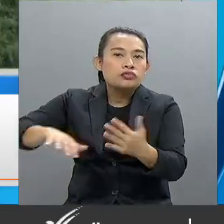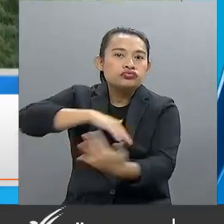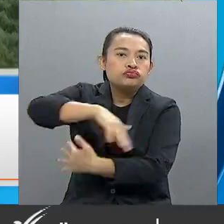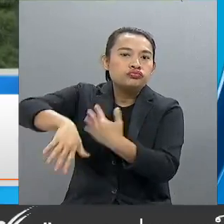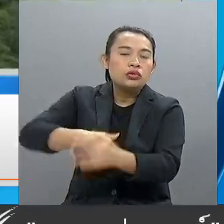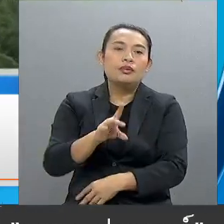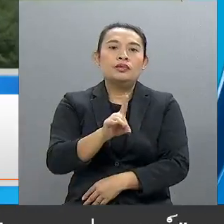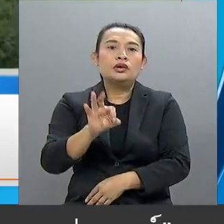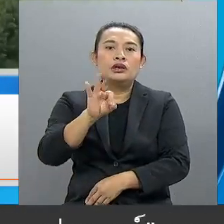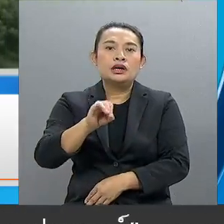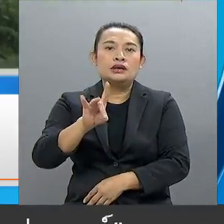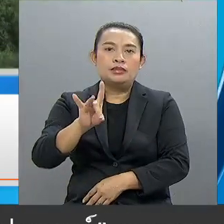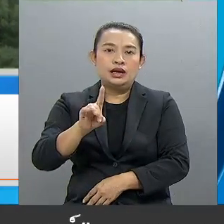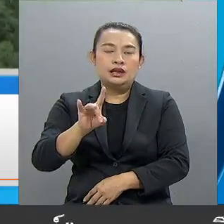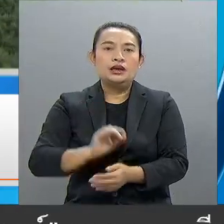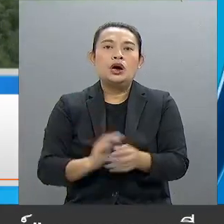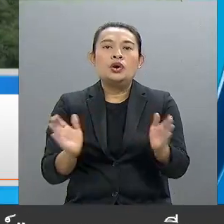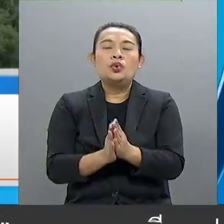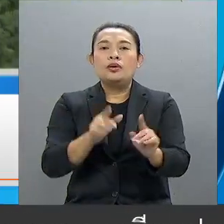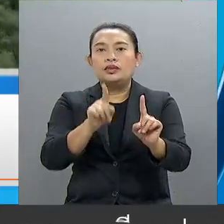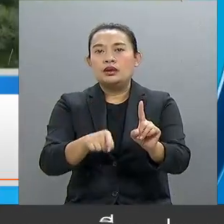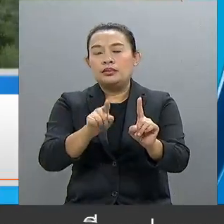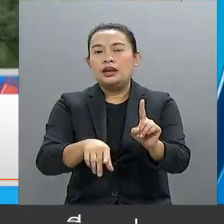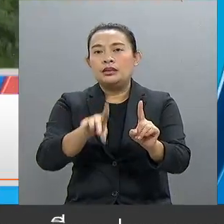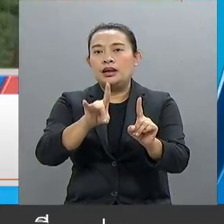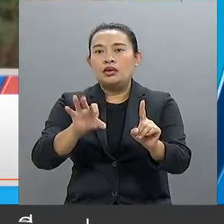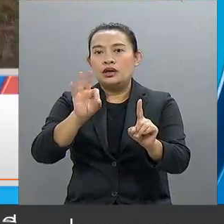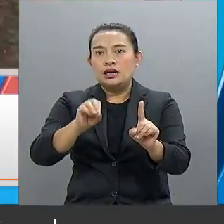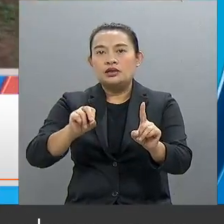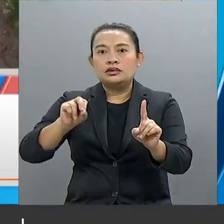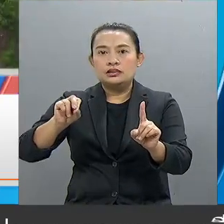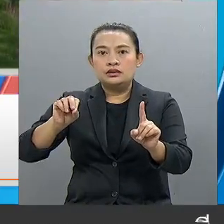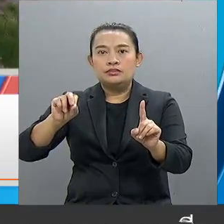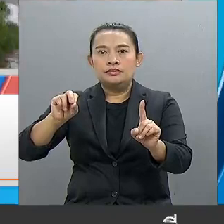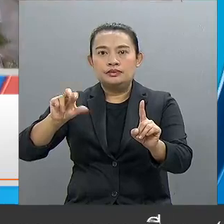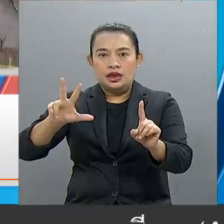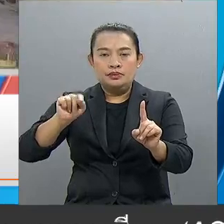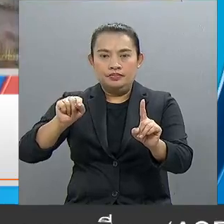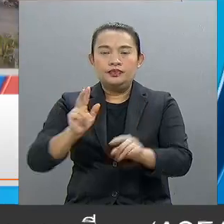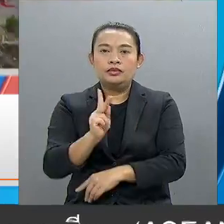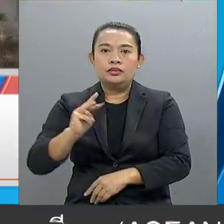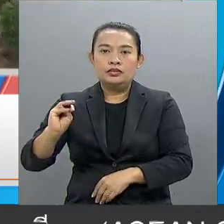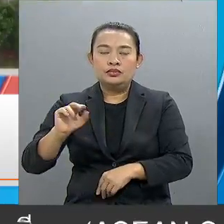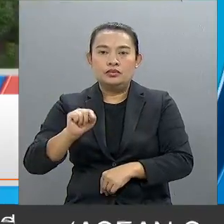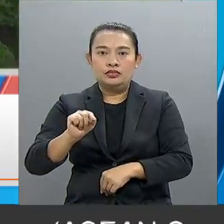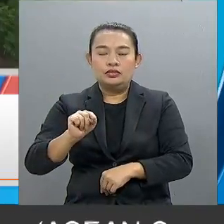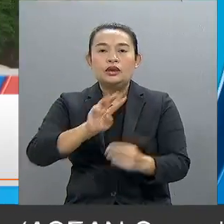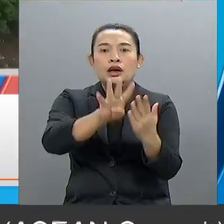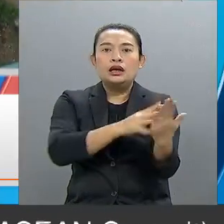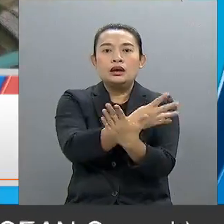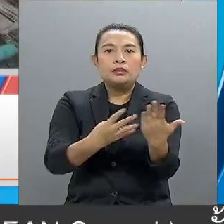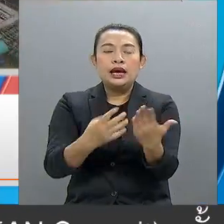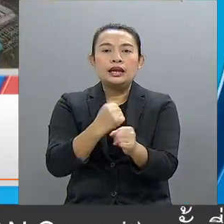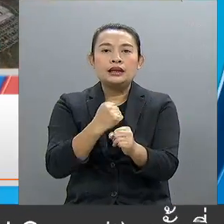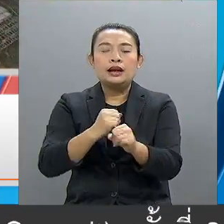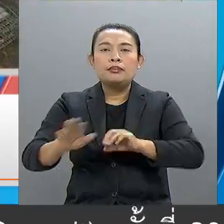ะ 1,893 กิโลเมตรเนี่ยเราก็จะวางแผนเริ่มดำเนินการในทุกปีก็คือช่วงเดือนสิงห